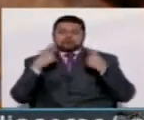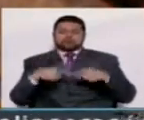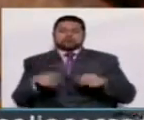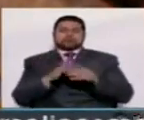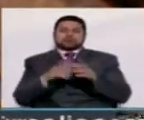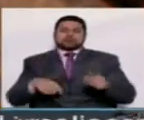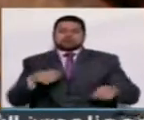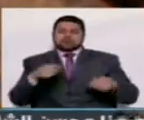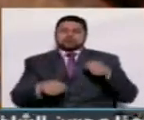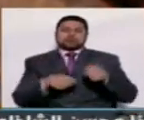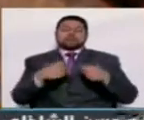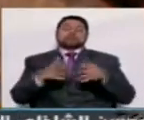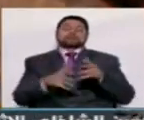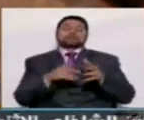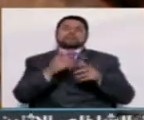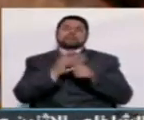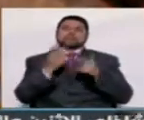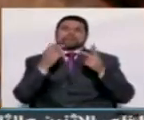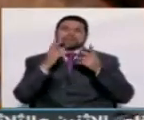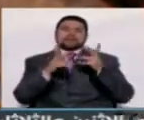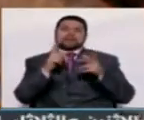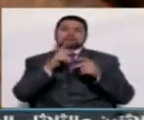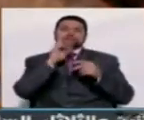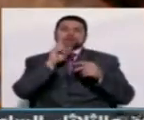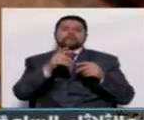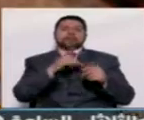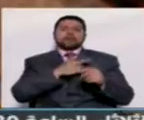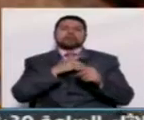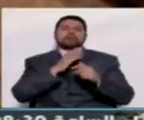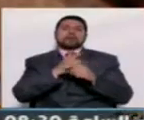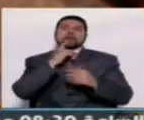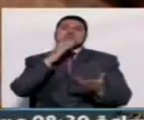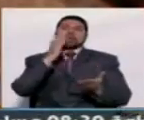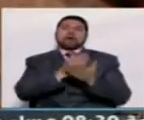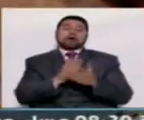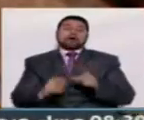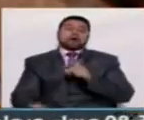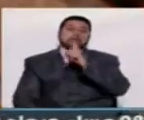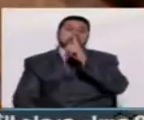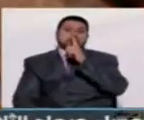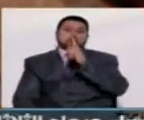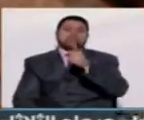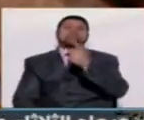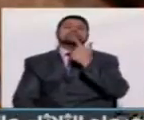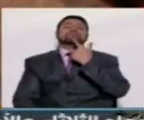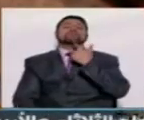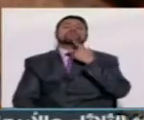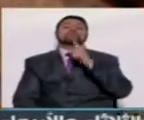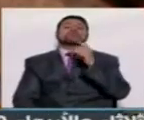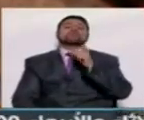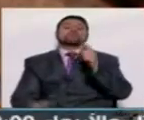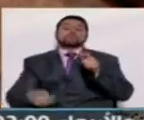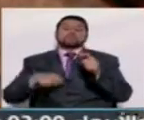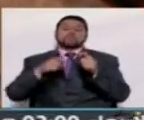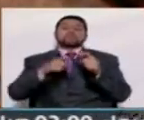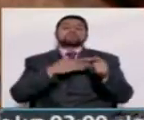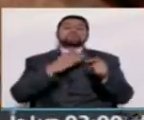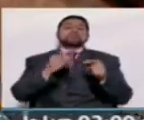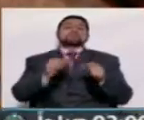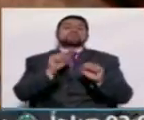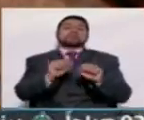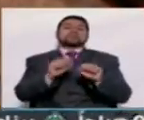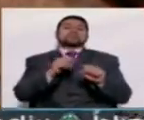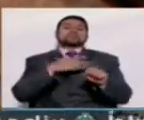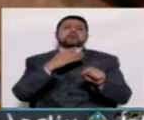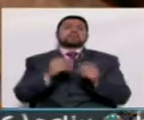إنفاق الأموال. سيدنا الحق تبارك وتعالى يقول: لن تنالوا البر حتى تنفقوا مما تحبون.